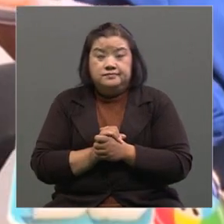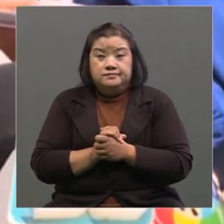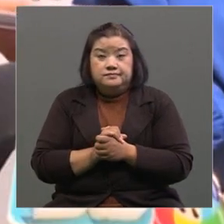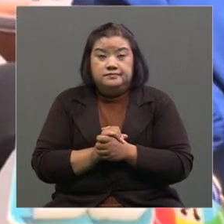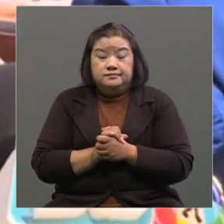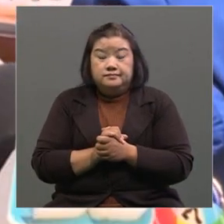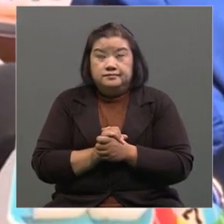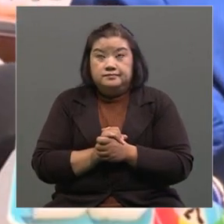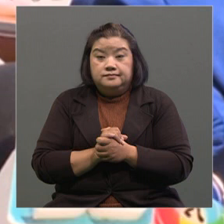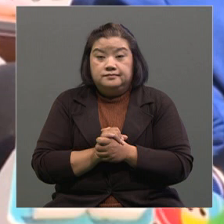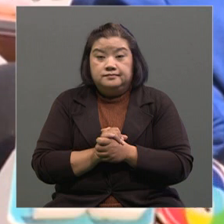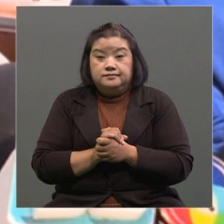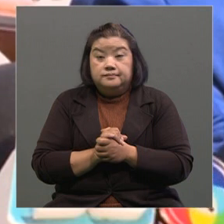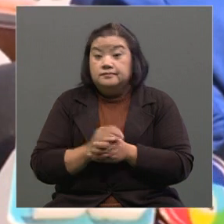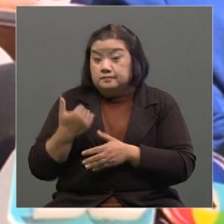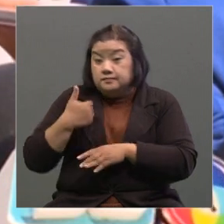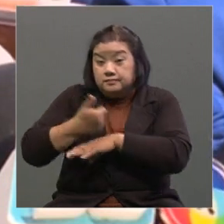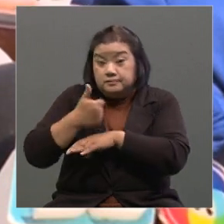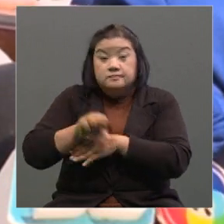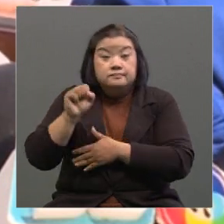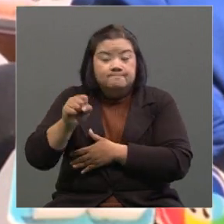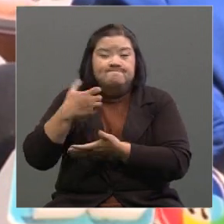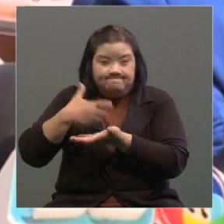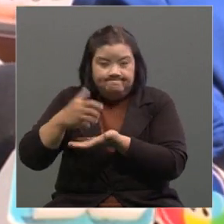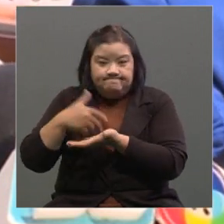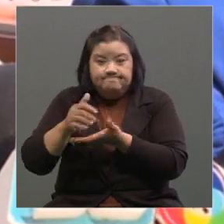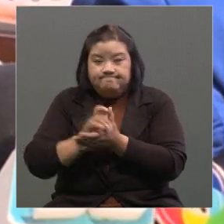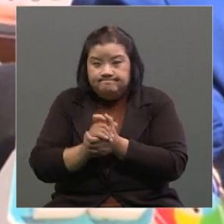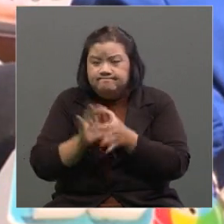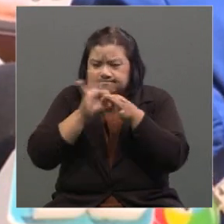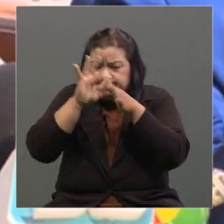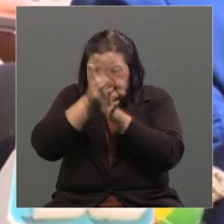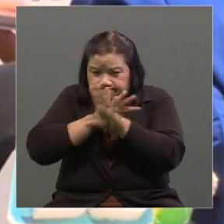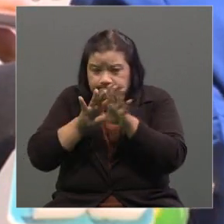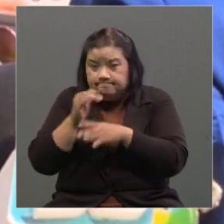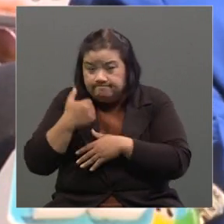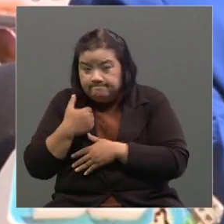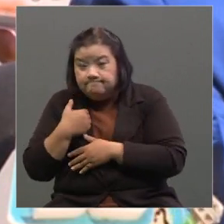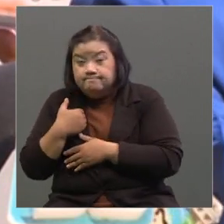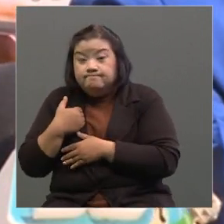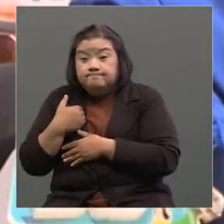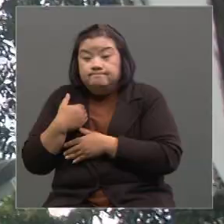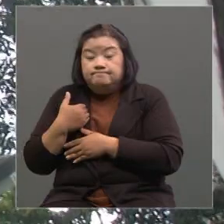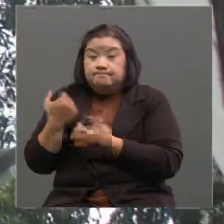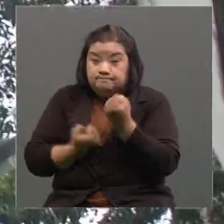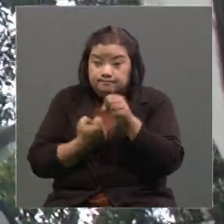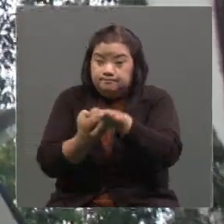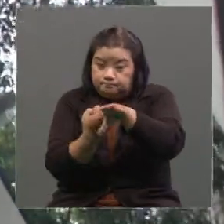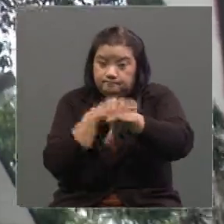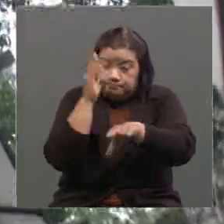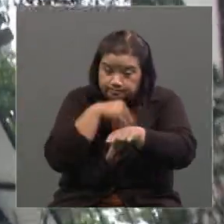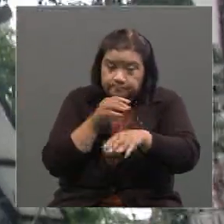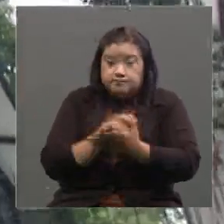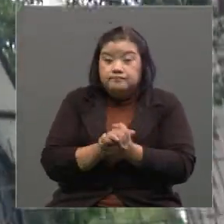ท่านผู้ว่าชัดชาติสิทธิพันธ์ผู้ว่ากทม.ยังระบุถึงการลดฝุ่นที่ต้นตอเช่นการแก้ปัญหาการจราจรล